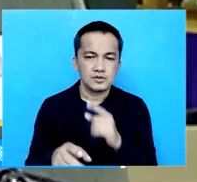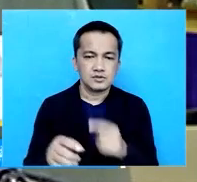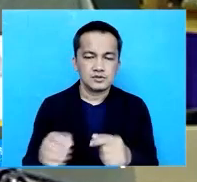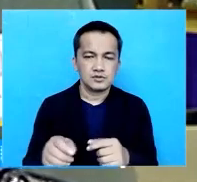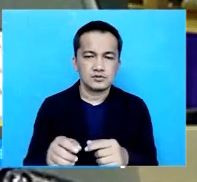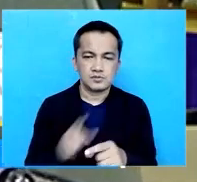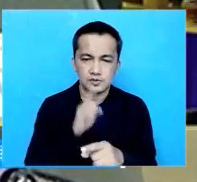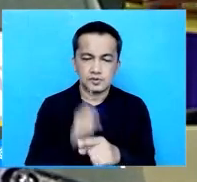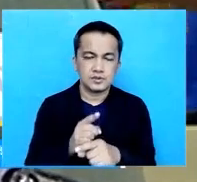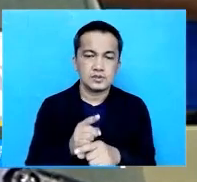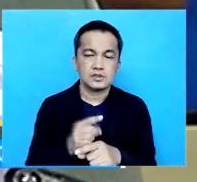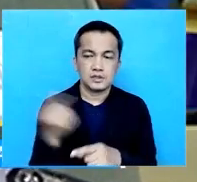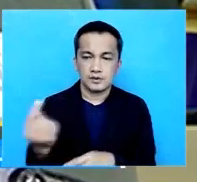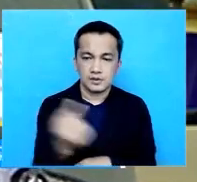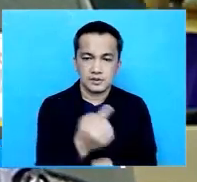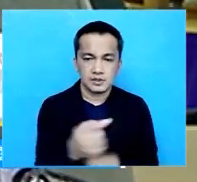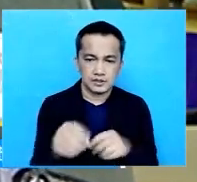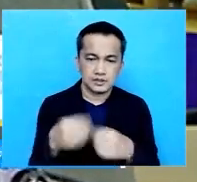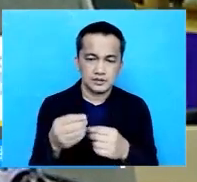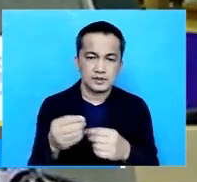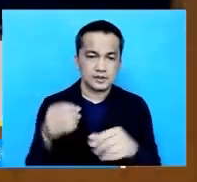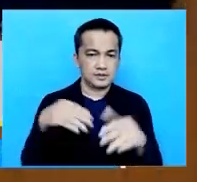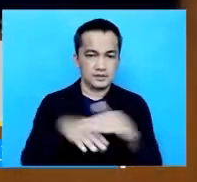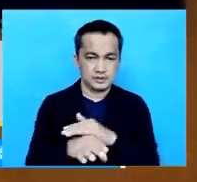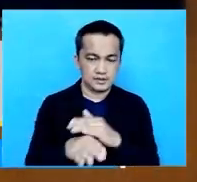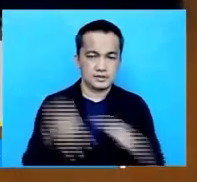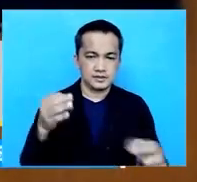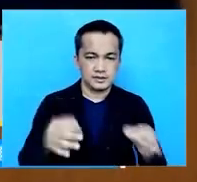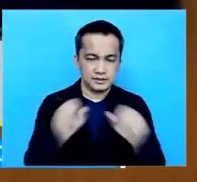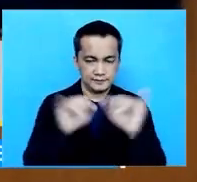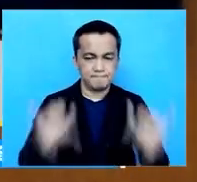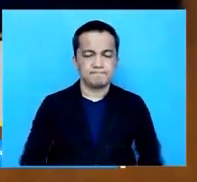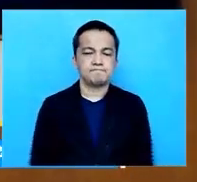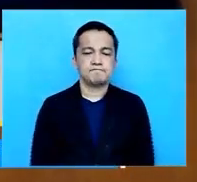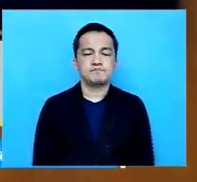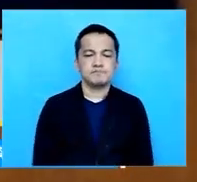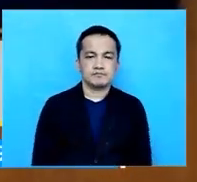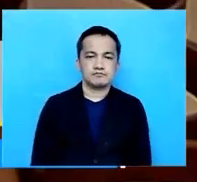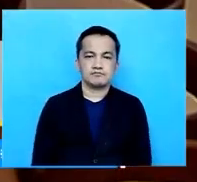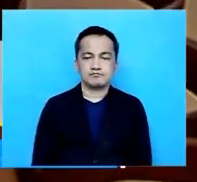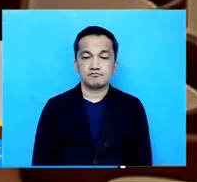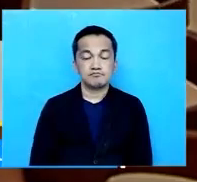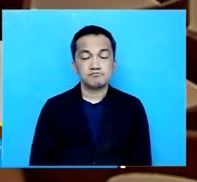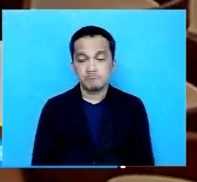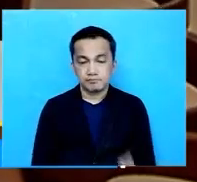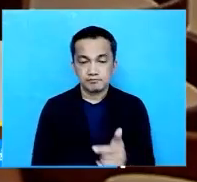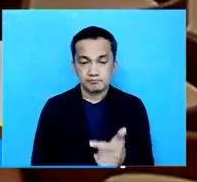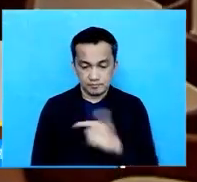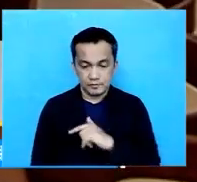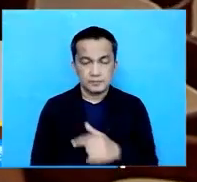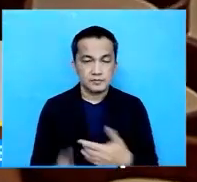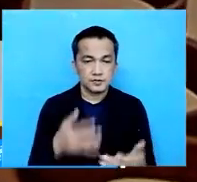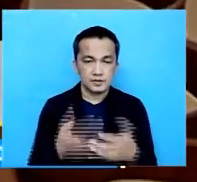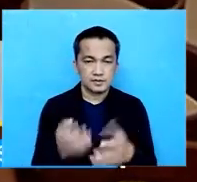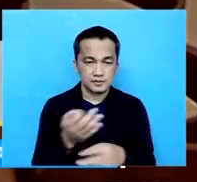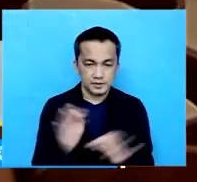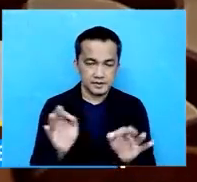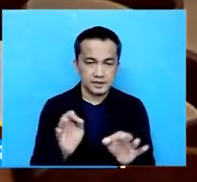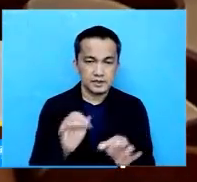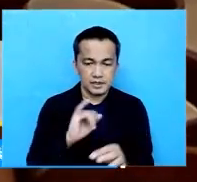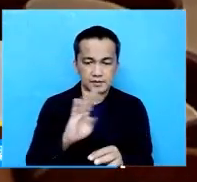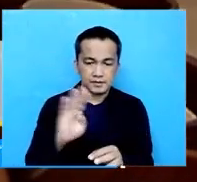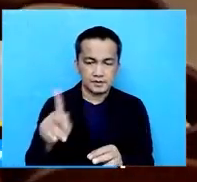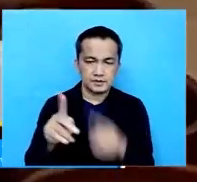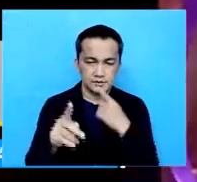given their access to the justice system. Kahit libre, ginagarantiyan ng IBP na tututukan ng kanilang mga